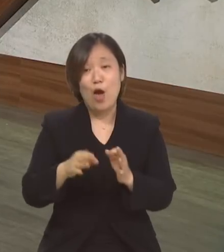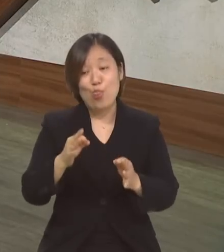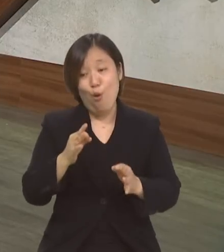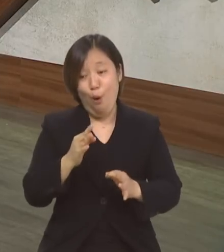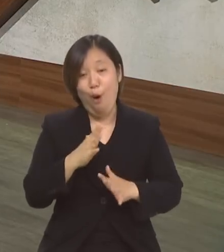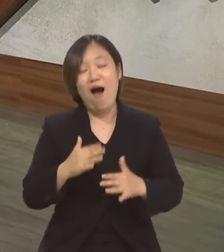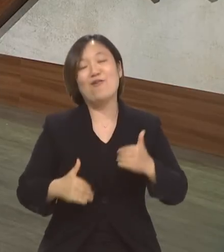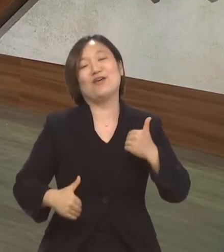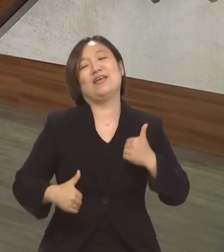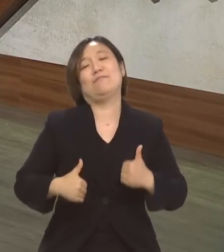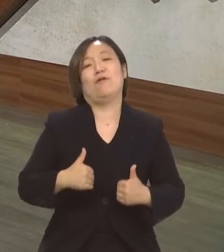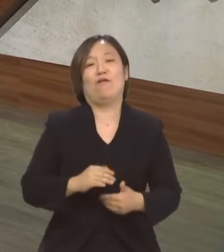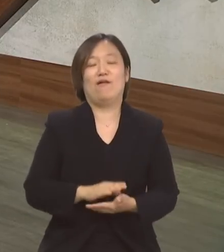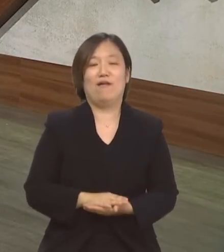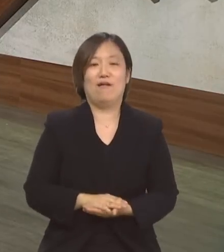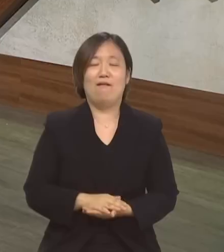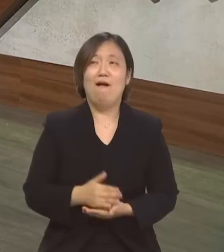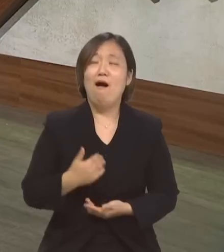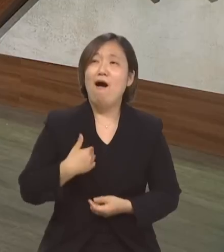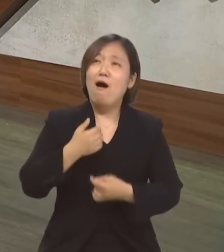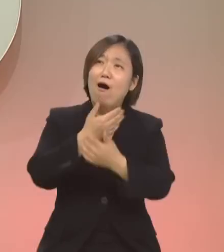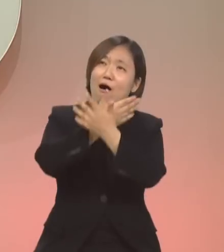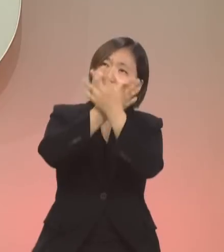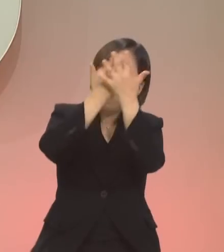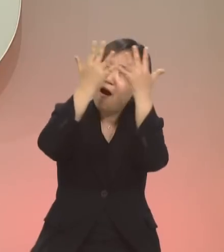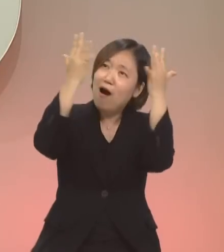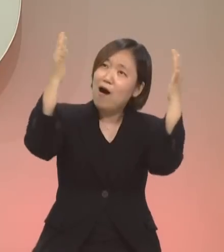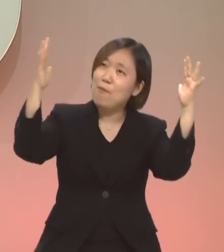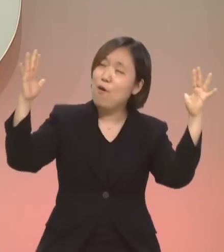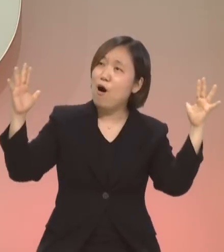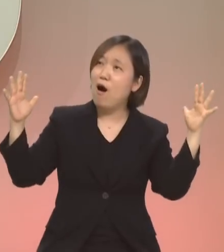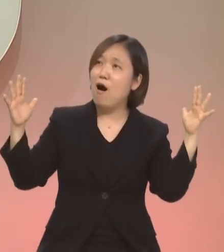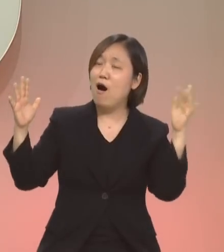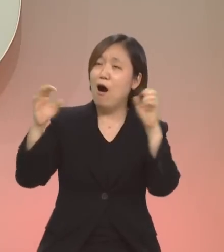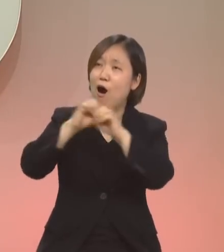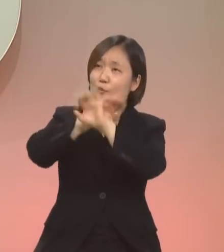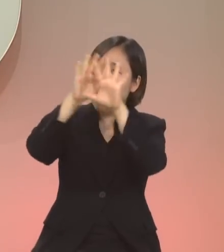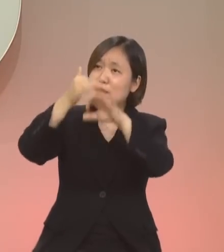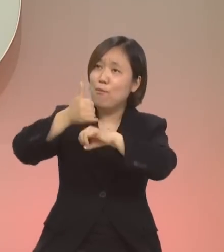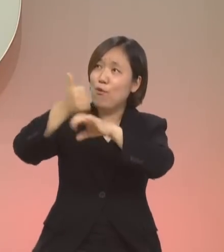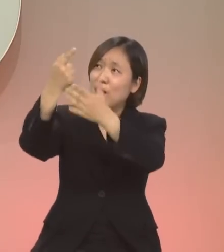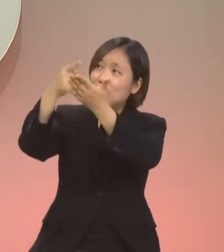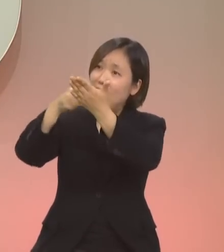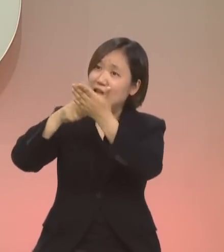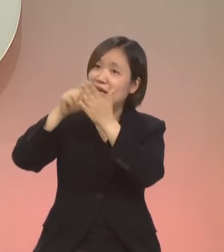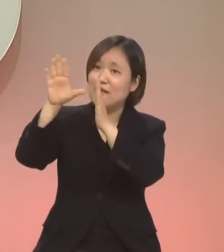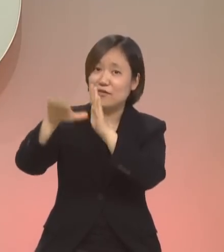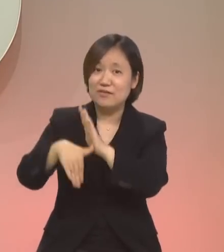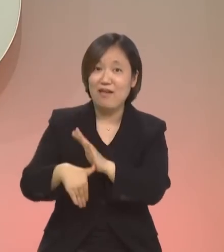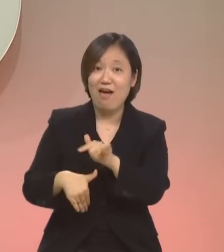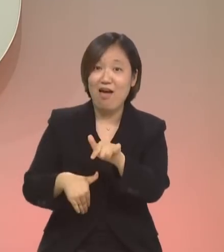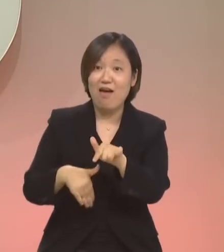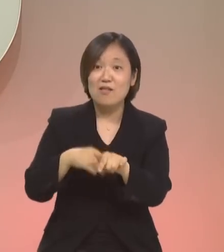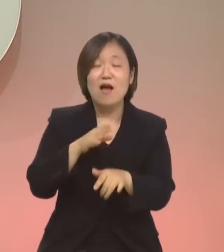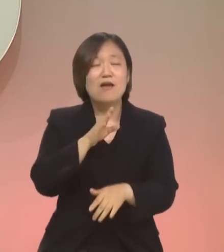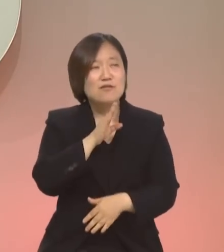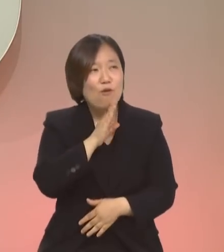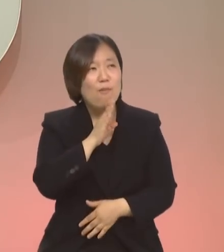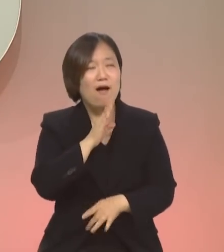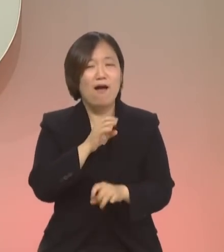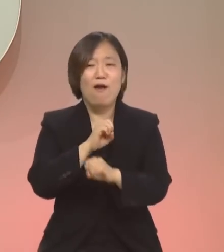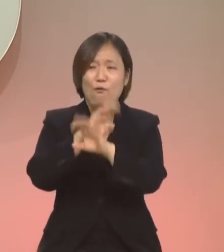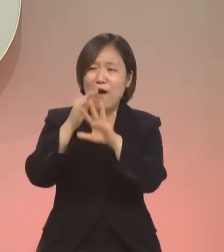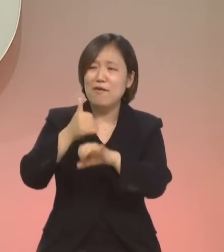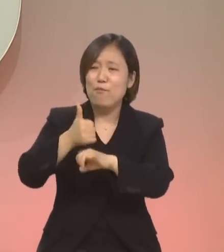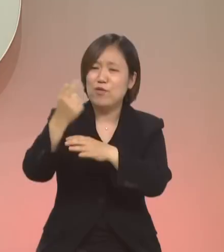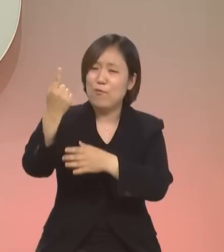눈앞에 펼쳐진 관세음보살님이 환한 광명 속에서 관세음보살님이 나타났었을 때 그게 정말 관세음보살님이